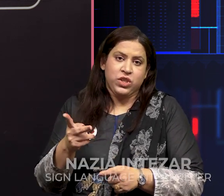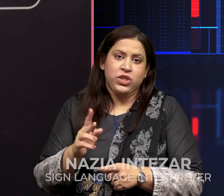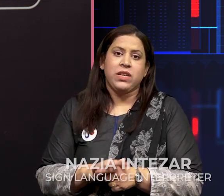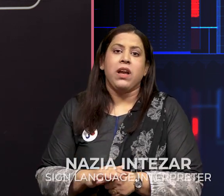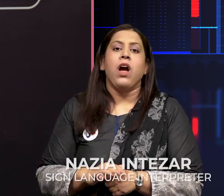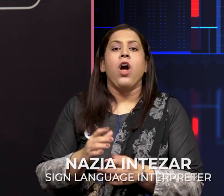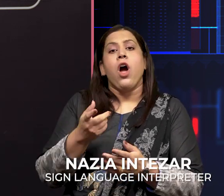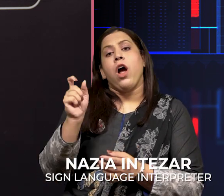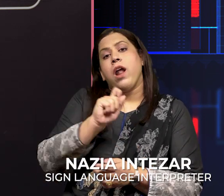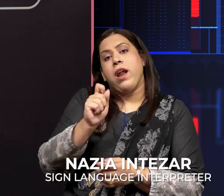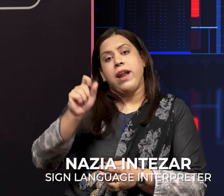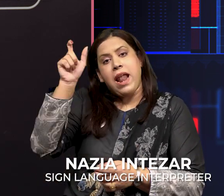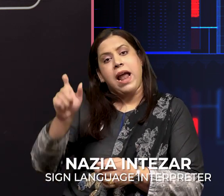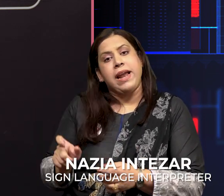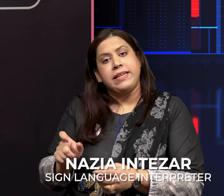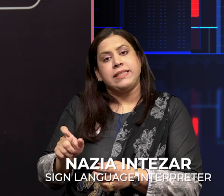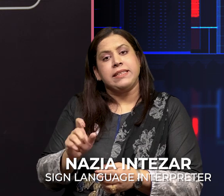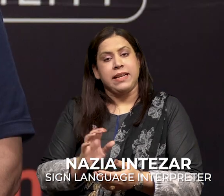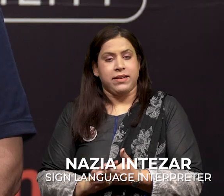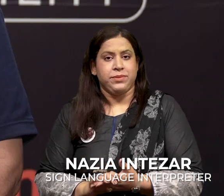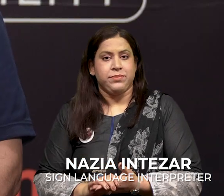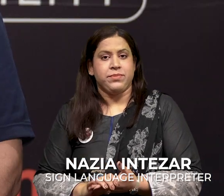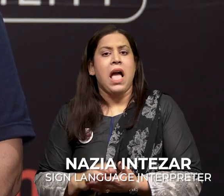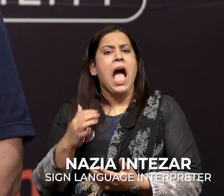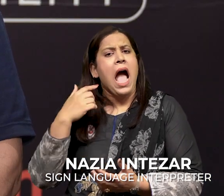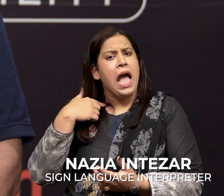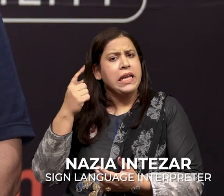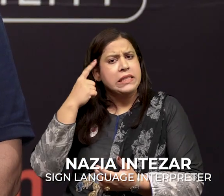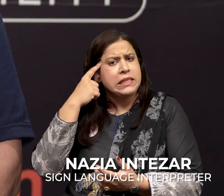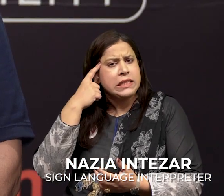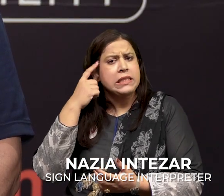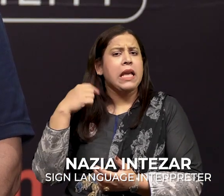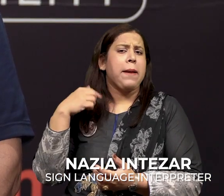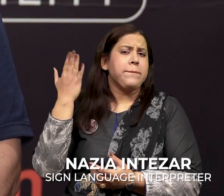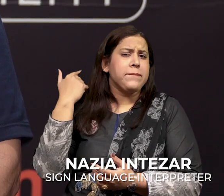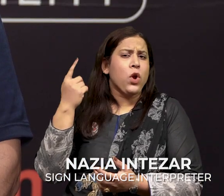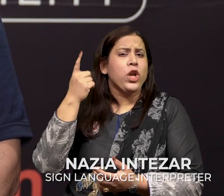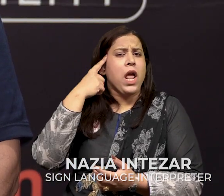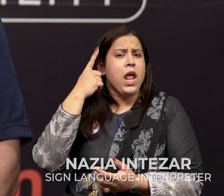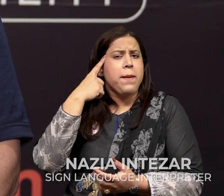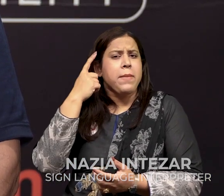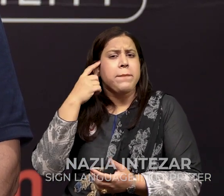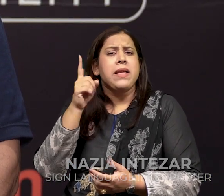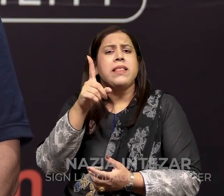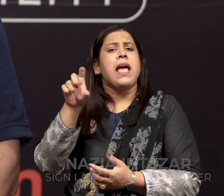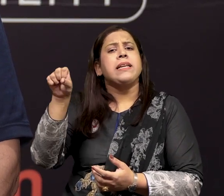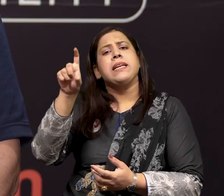art writer or जिसको हम कहते हैं art critic. The day I went first time to NCA